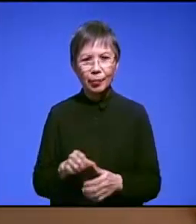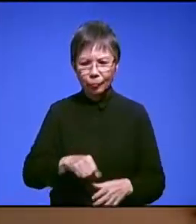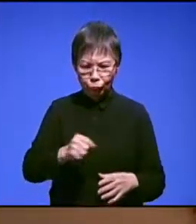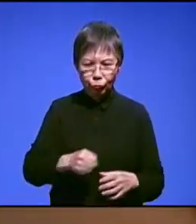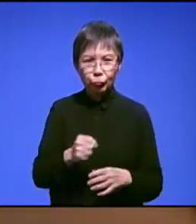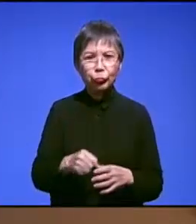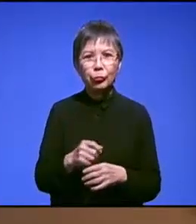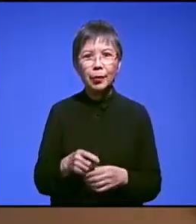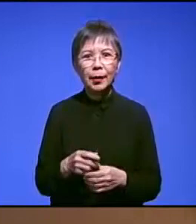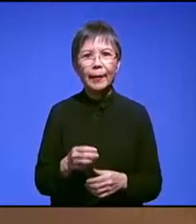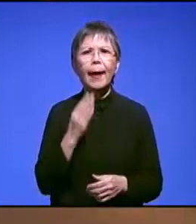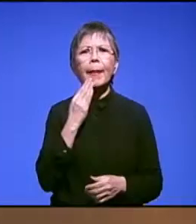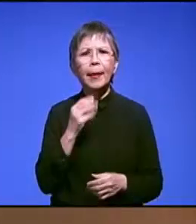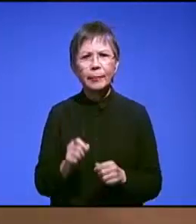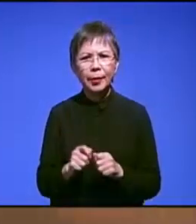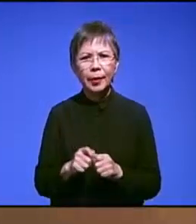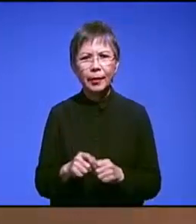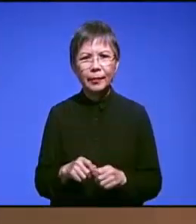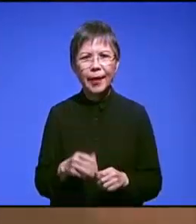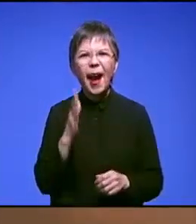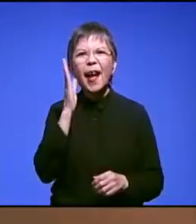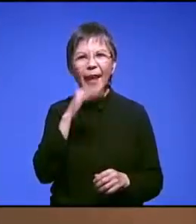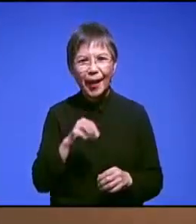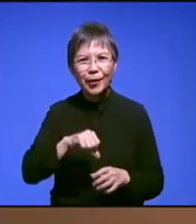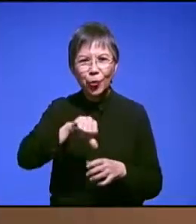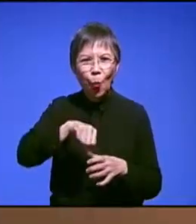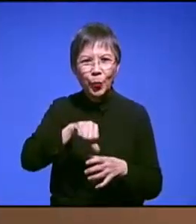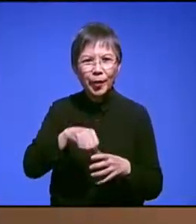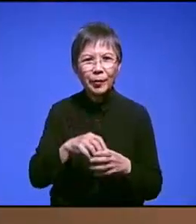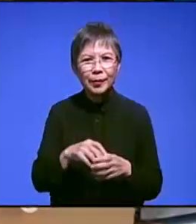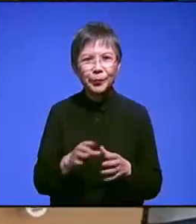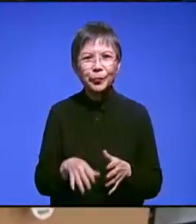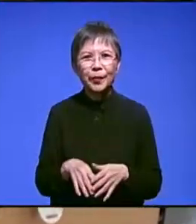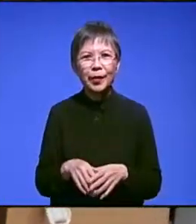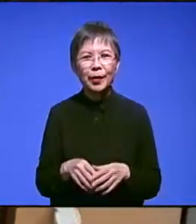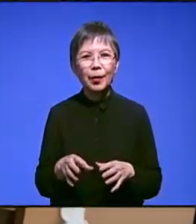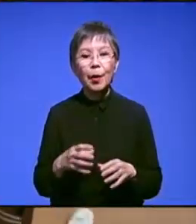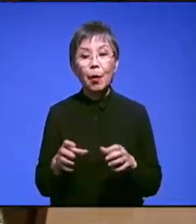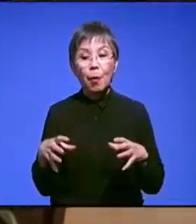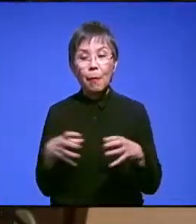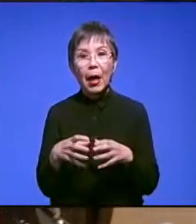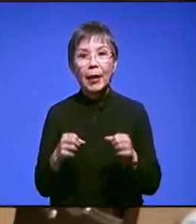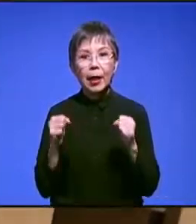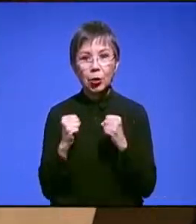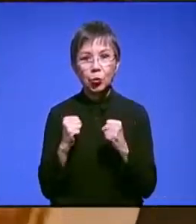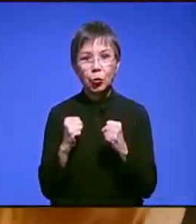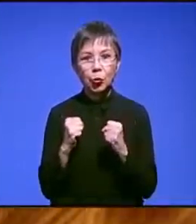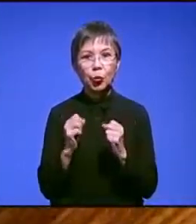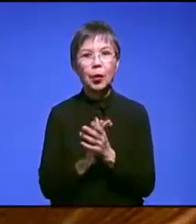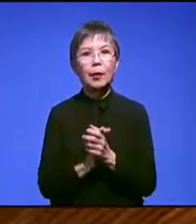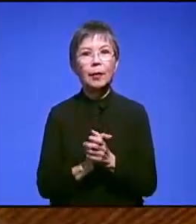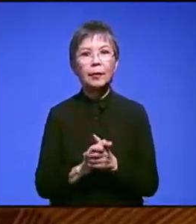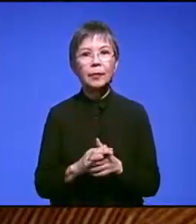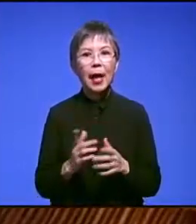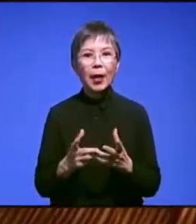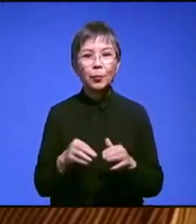seviral saat ini. Selain kuliner unik, minat konsumen saat ini bergeser pada frozen food ada ready to cook, yakni makanan yang